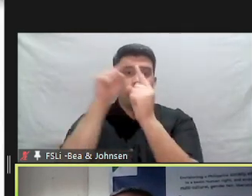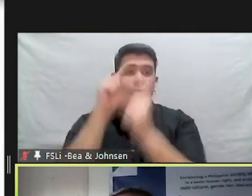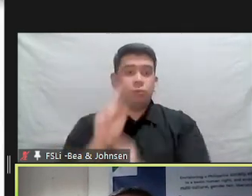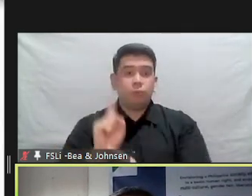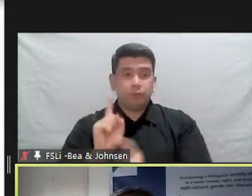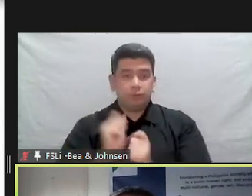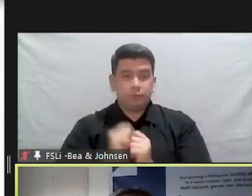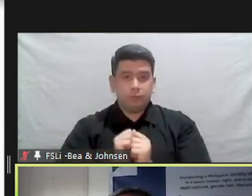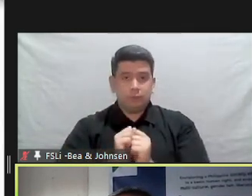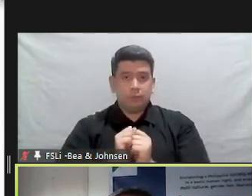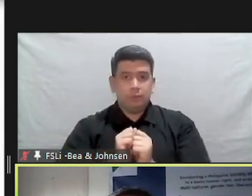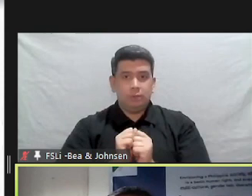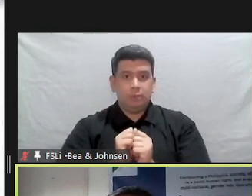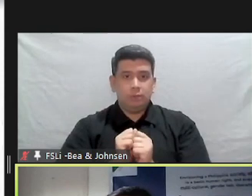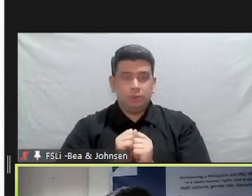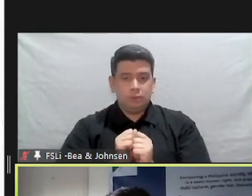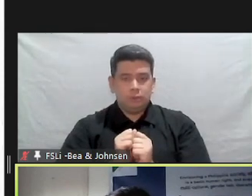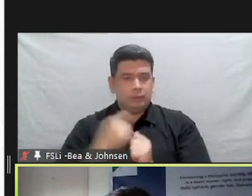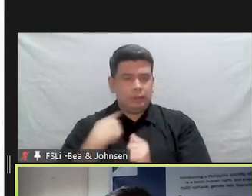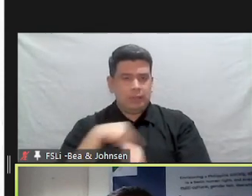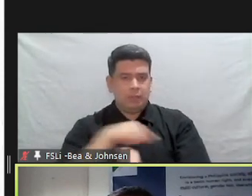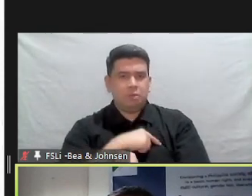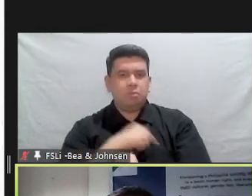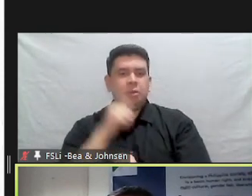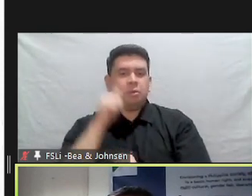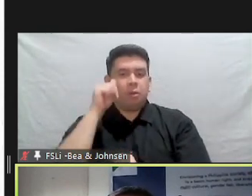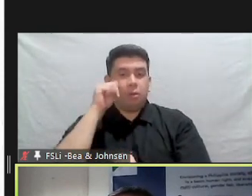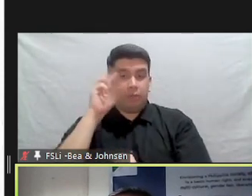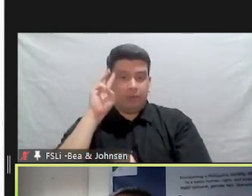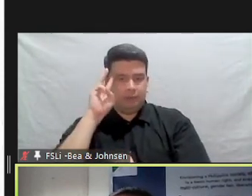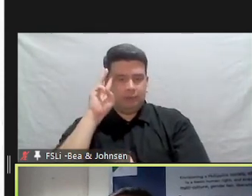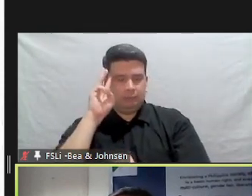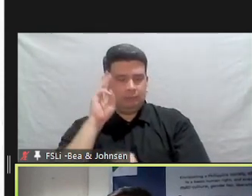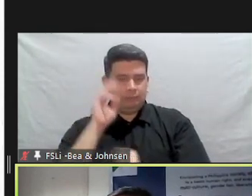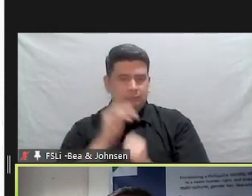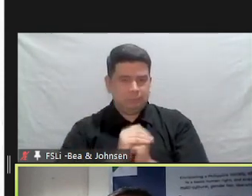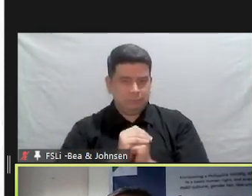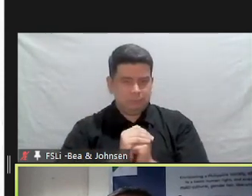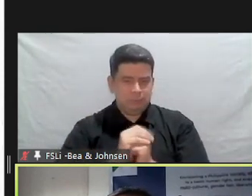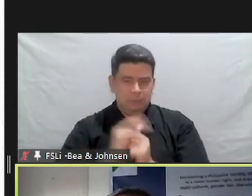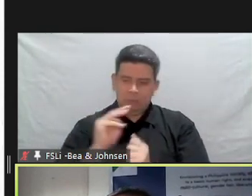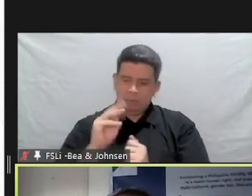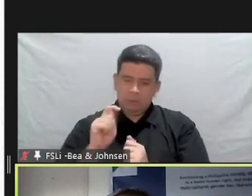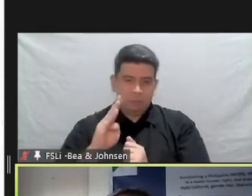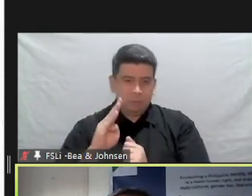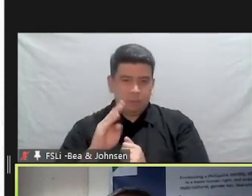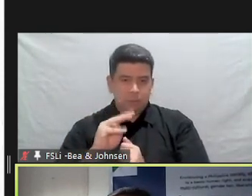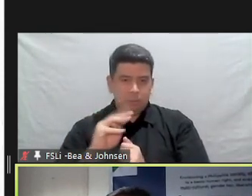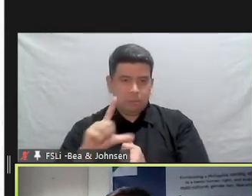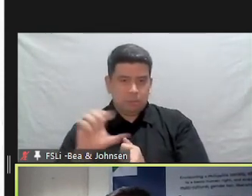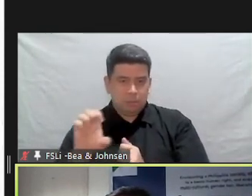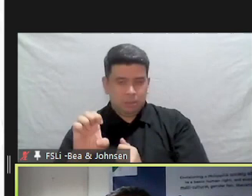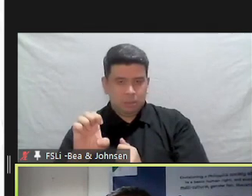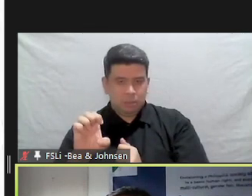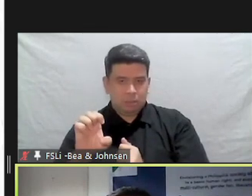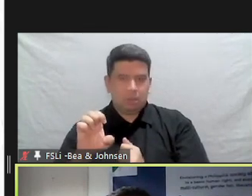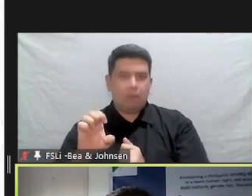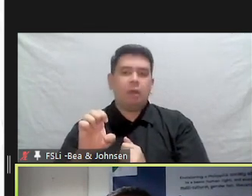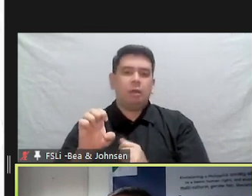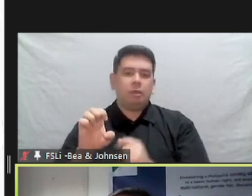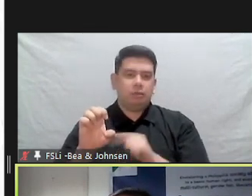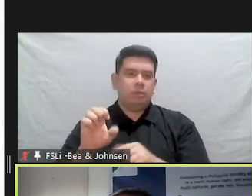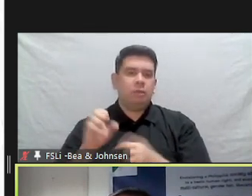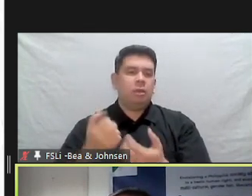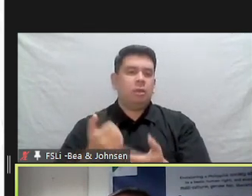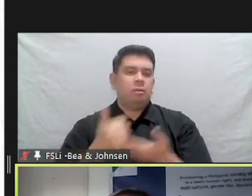mas mapataas pa yung kamalayan tungkol sa MTB-MLE at sa kahalagahan nito sa inklusibo at epektibong